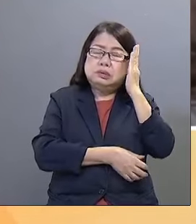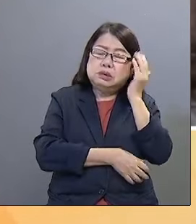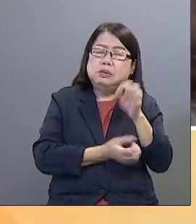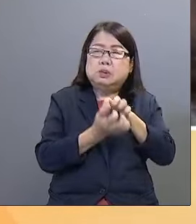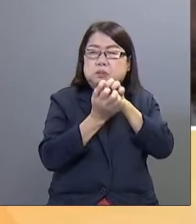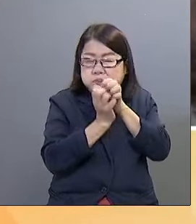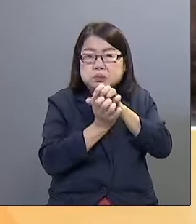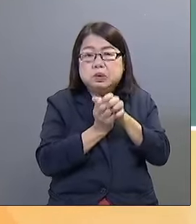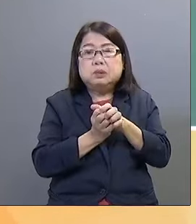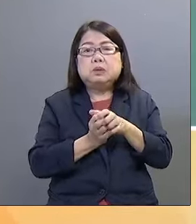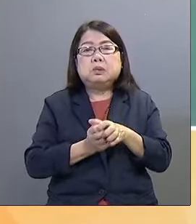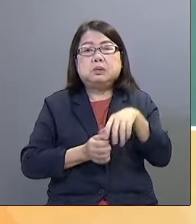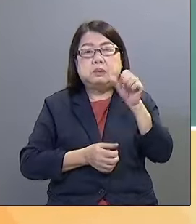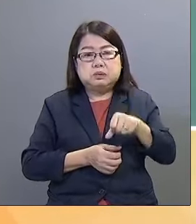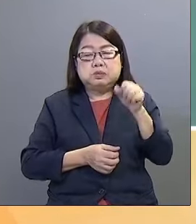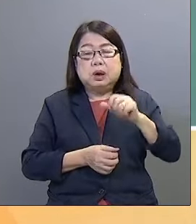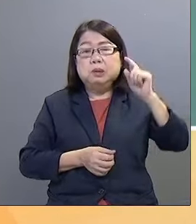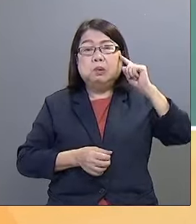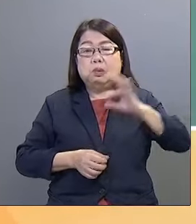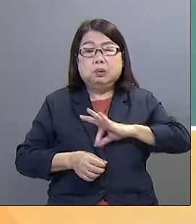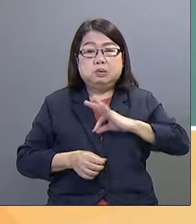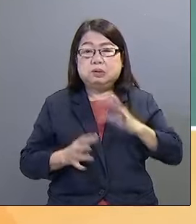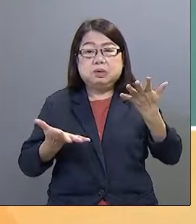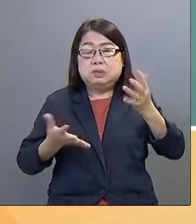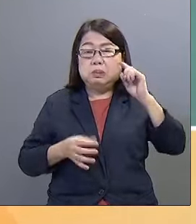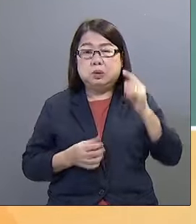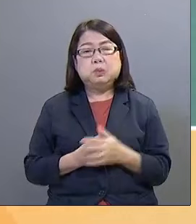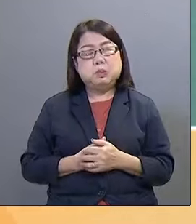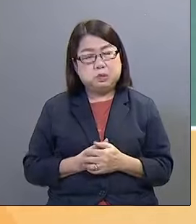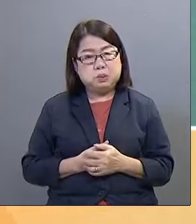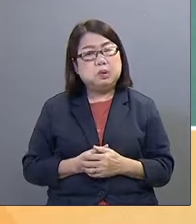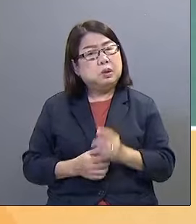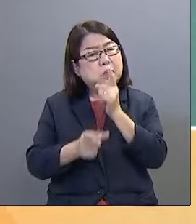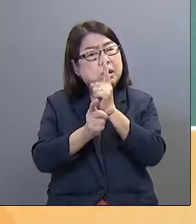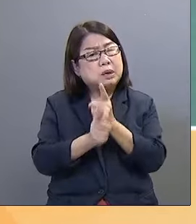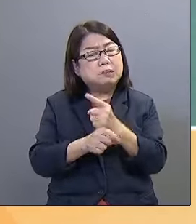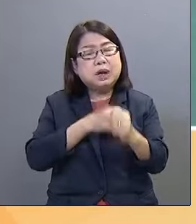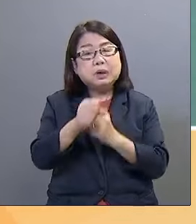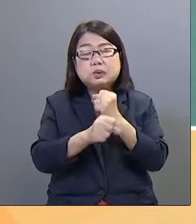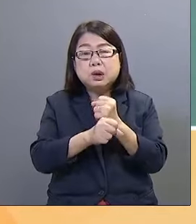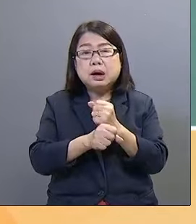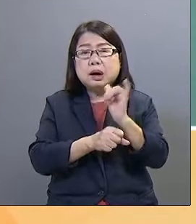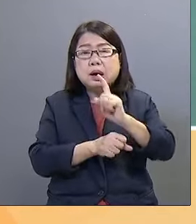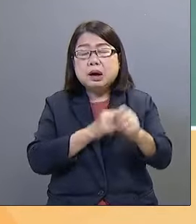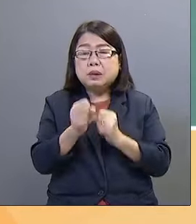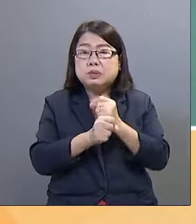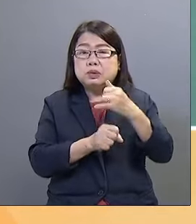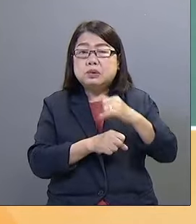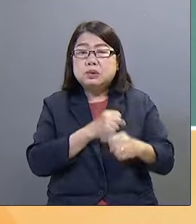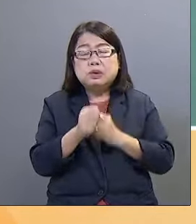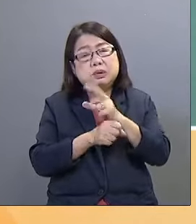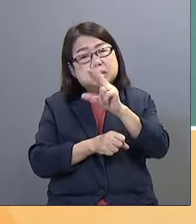ตัวนั่หมายความว่ามันสามารถเกดขึนได้บ่อยในวทำงานรสึ